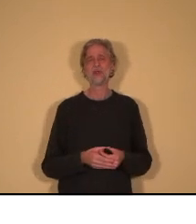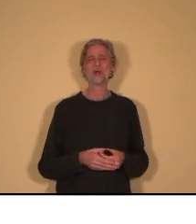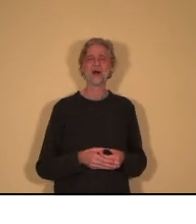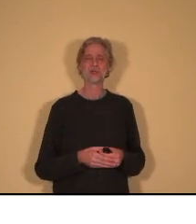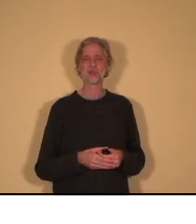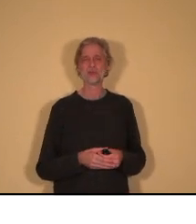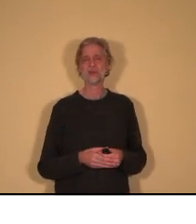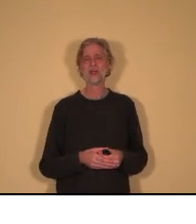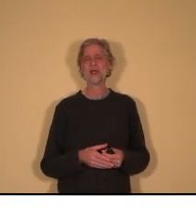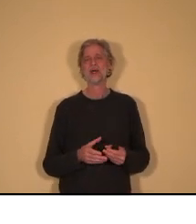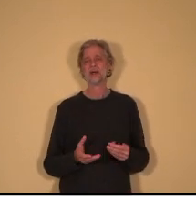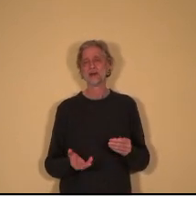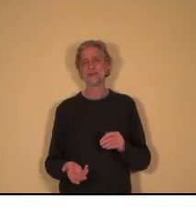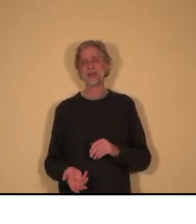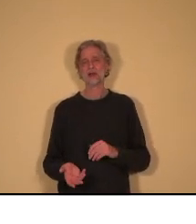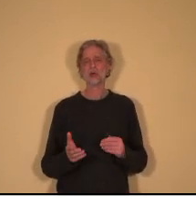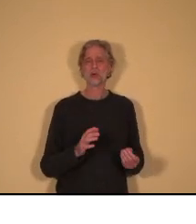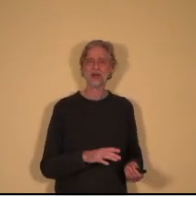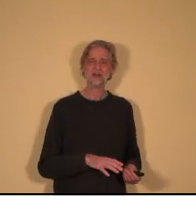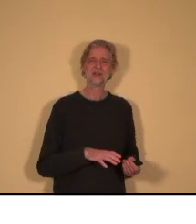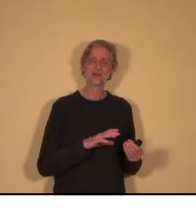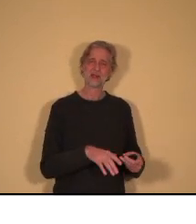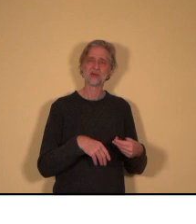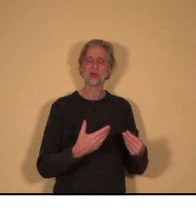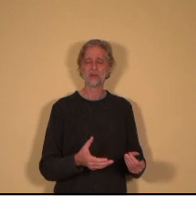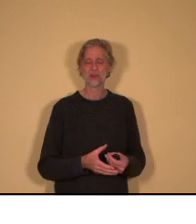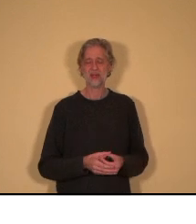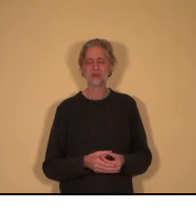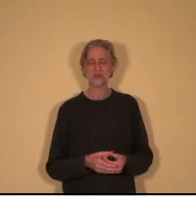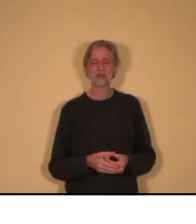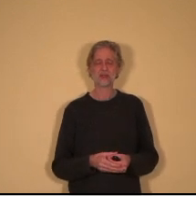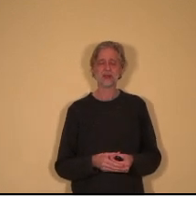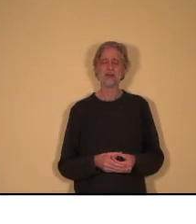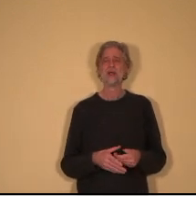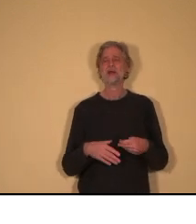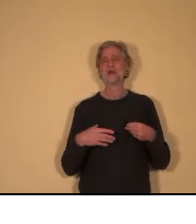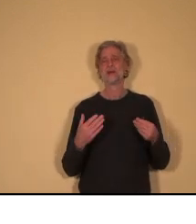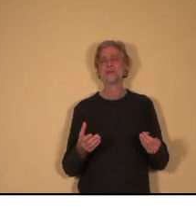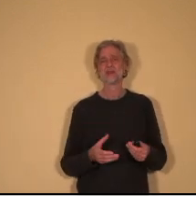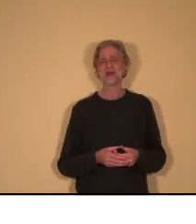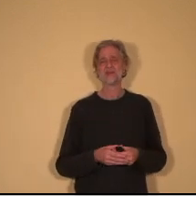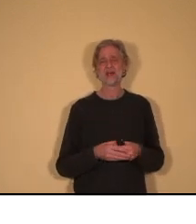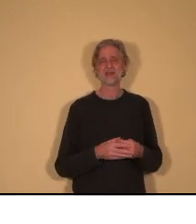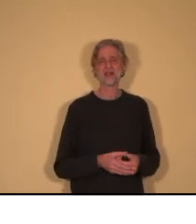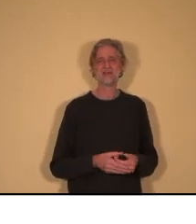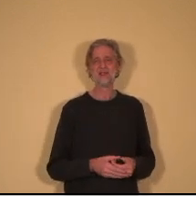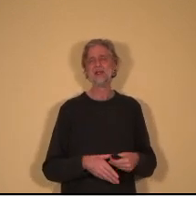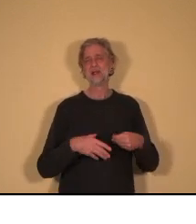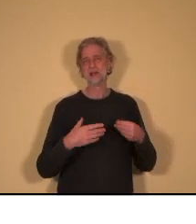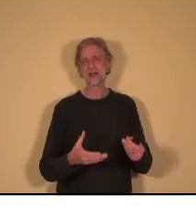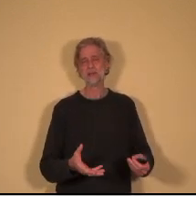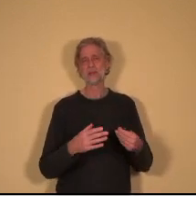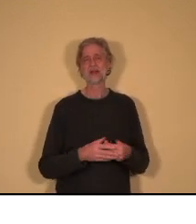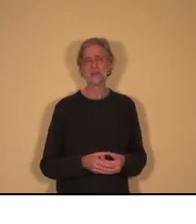von Biokraftstoffen in der Konkurrenz zur Erzeugung von Lebensmitteln. Ja. Das heißt, wir